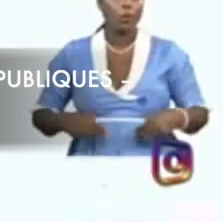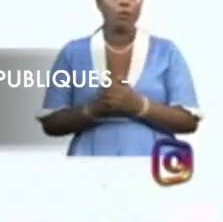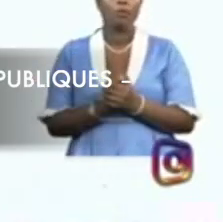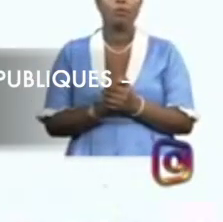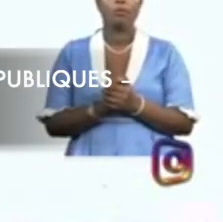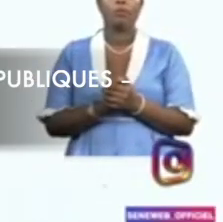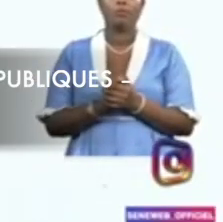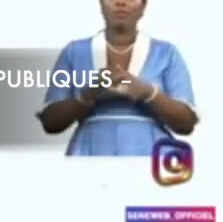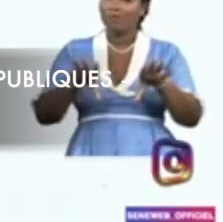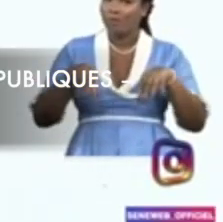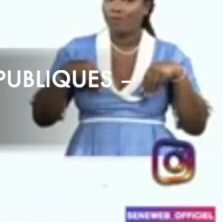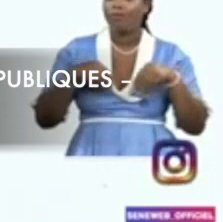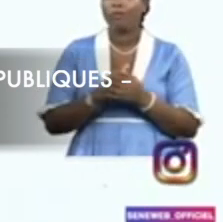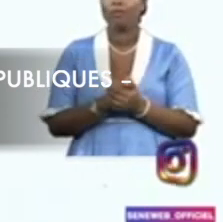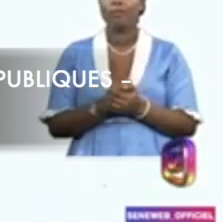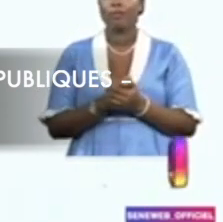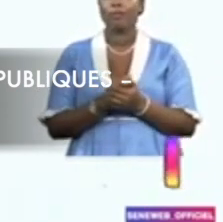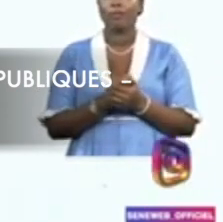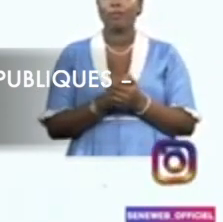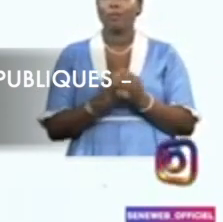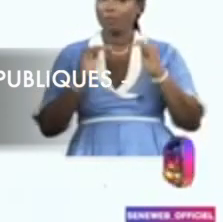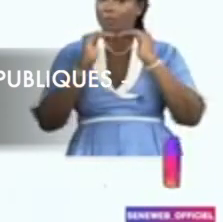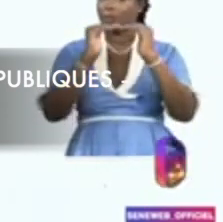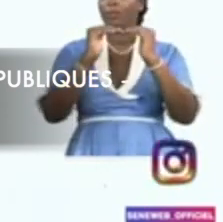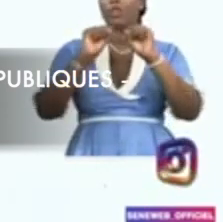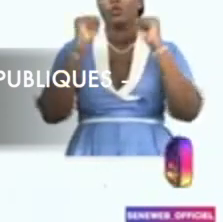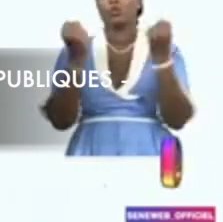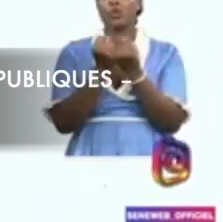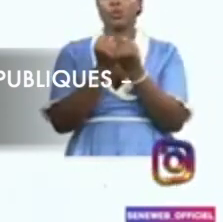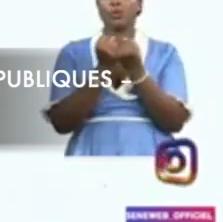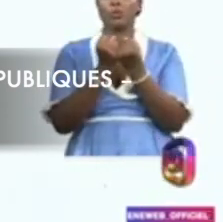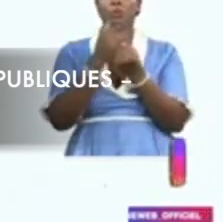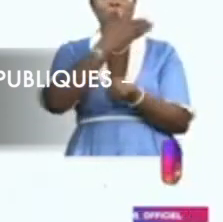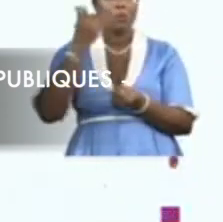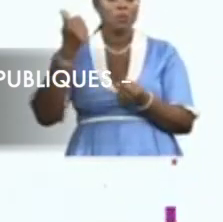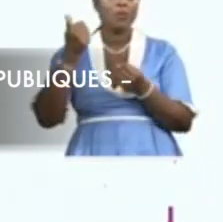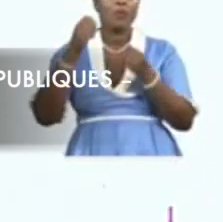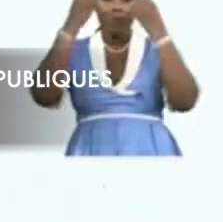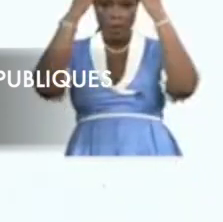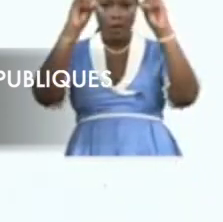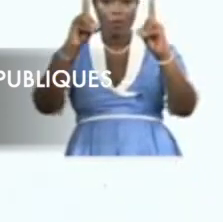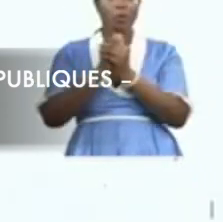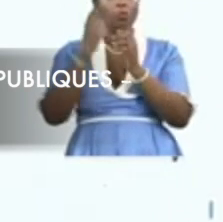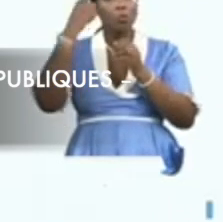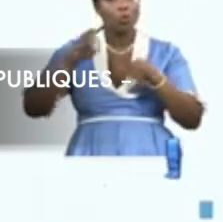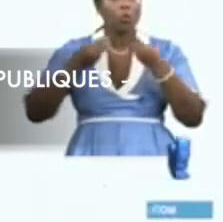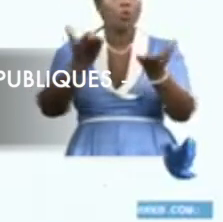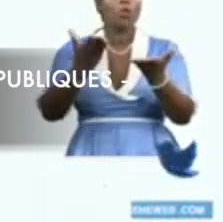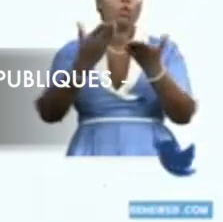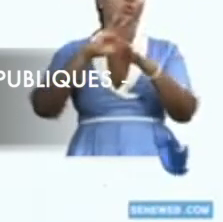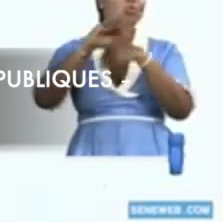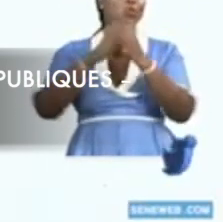l'équité sociale. Capital humain de qualité et équité sociale. Manam gëna su kalinjang ak taggat ngir jox askan wi xam xam bu am